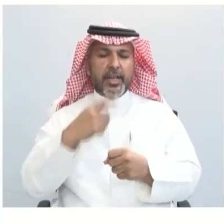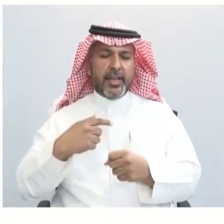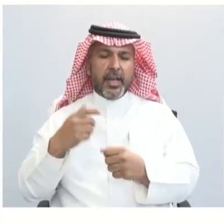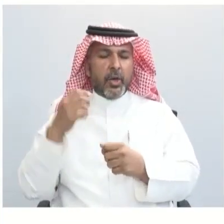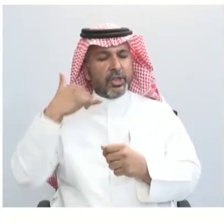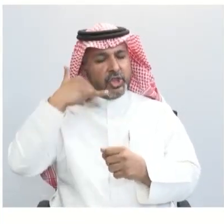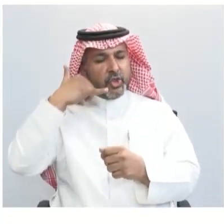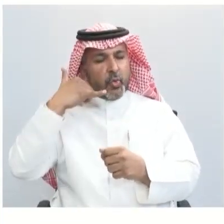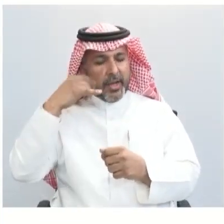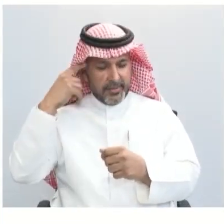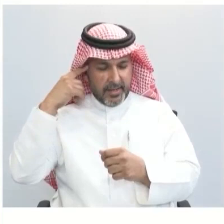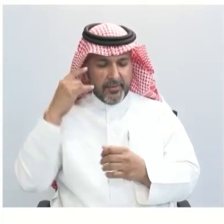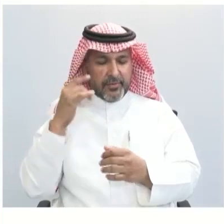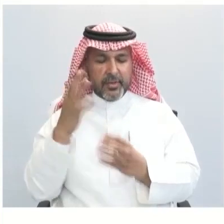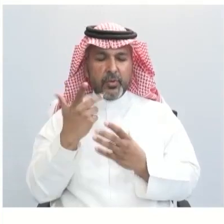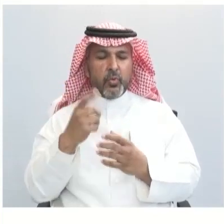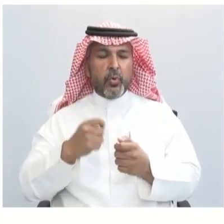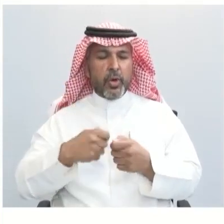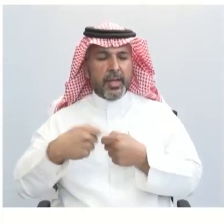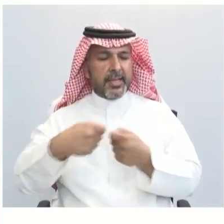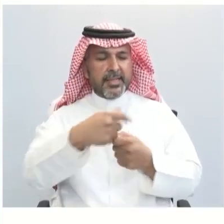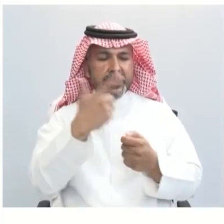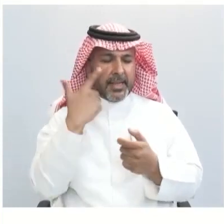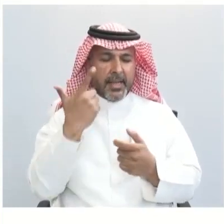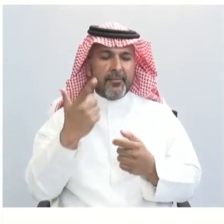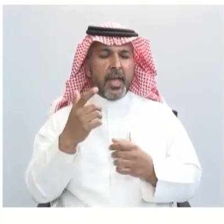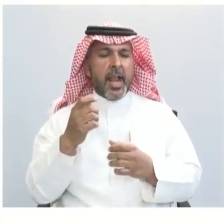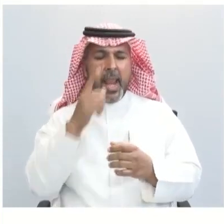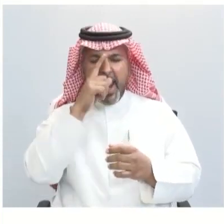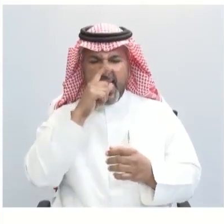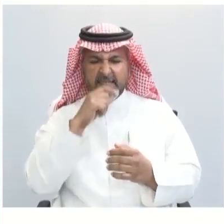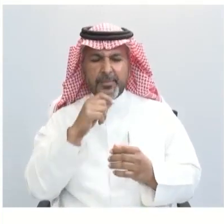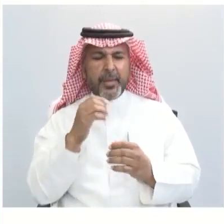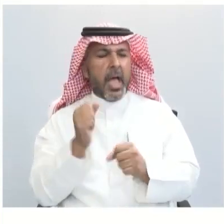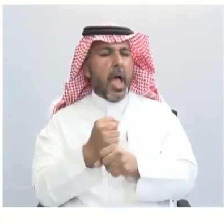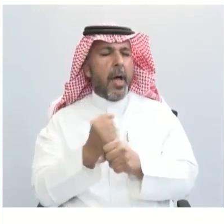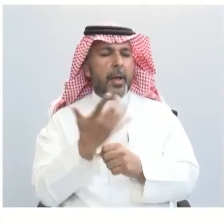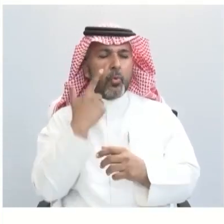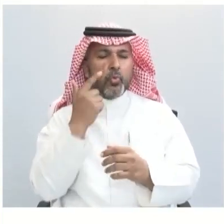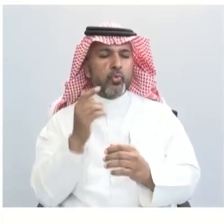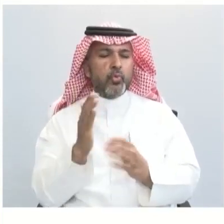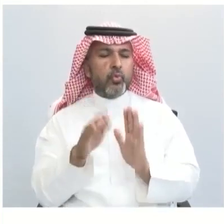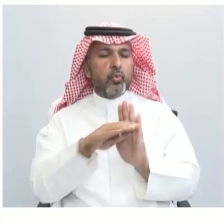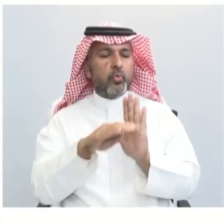الميلتشيمب لإرسال الرسائل الإخبارية، ما المعلومات التي تحتاجها عند إنشاء الحساب؟ وضح